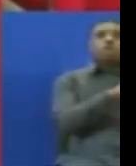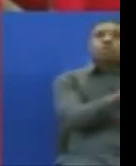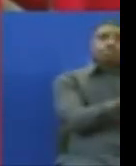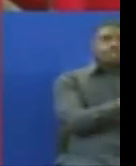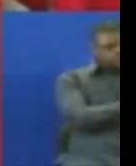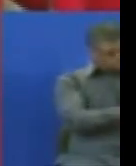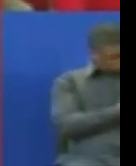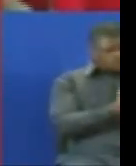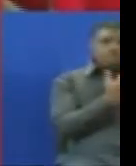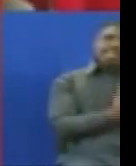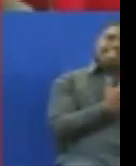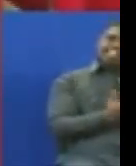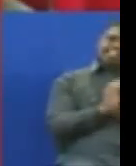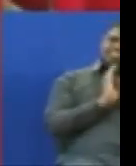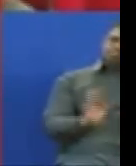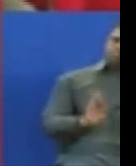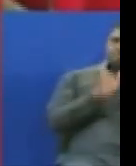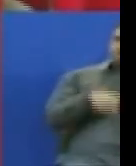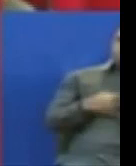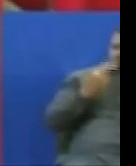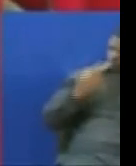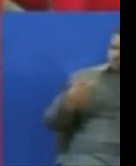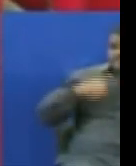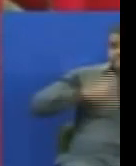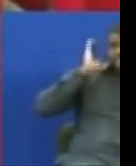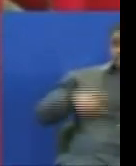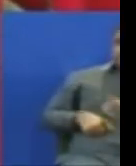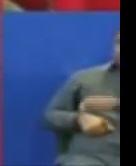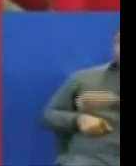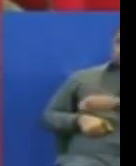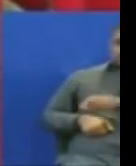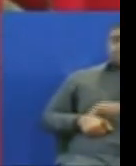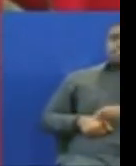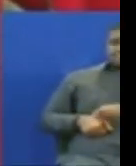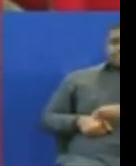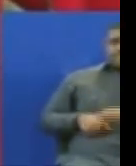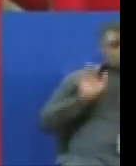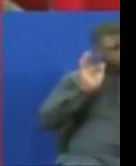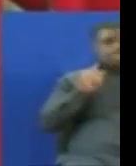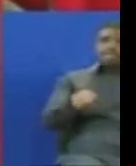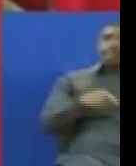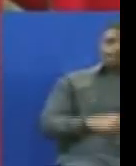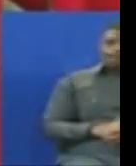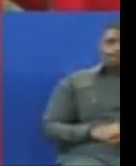ya kutosha ili wananchi wa jimbo hili nao waone kwamba serikali yao inawajali.